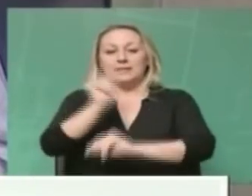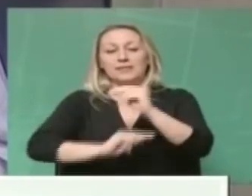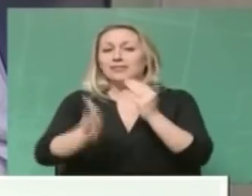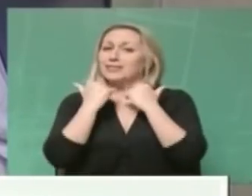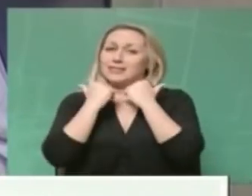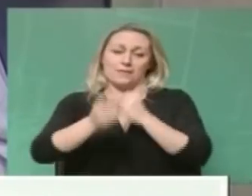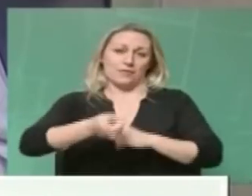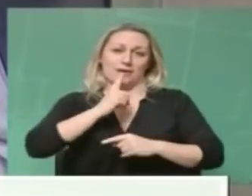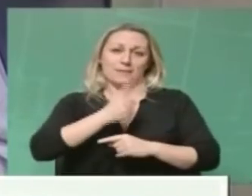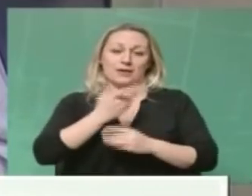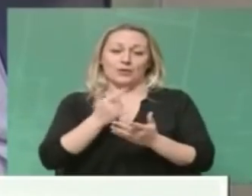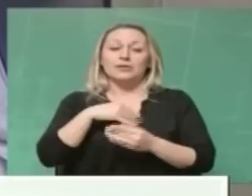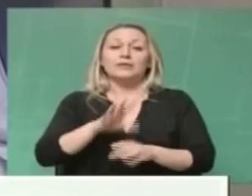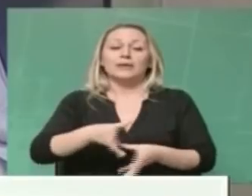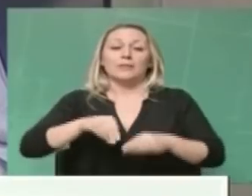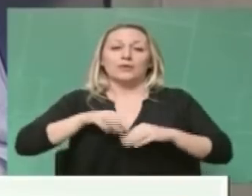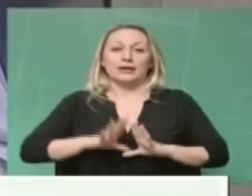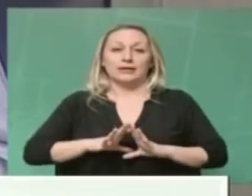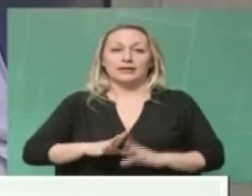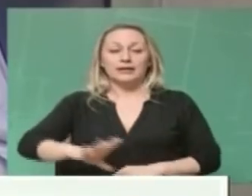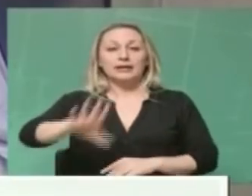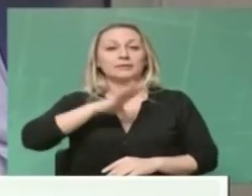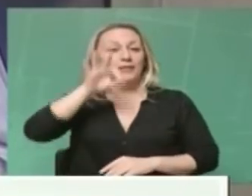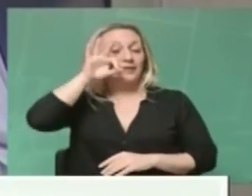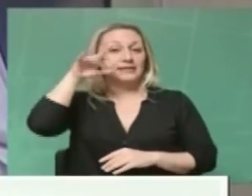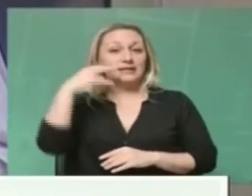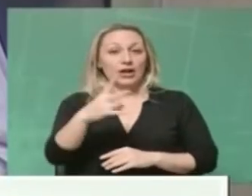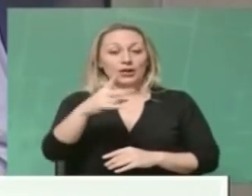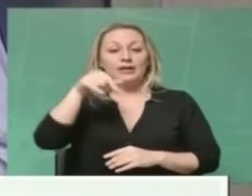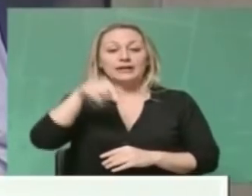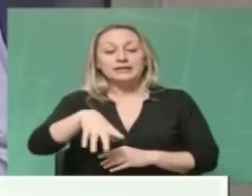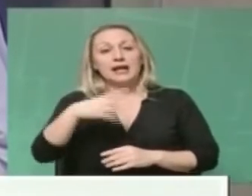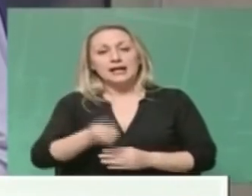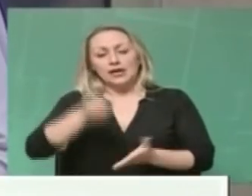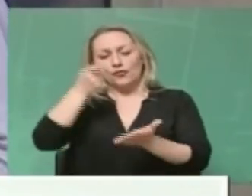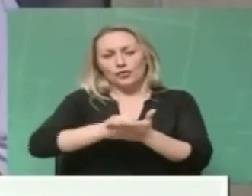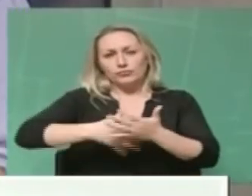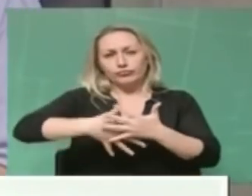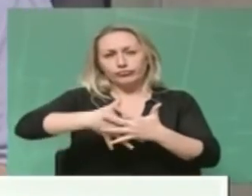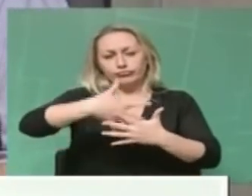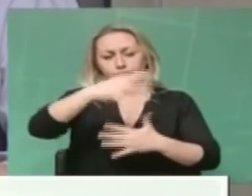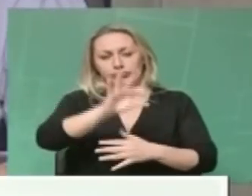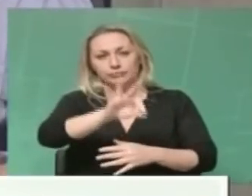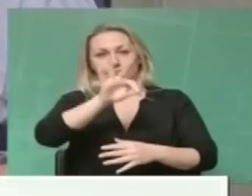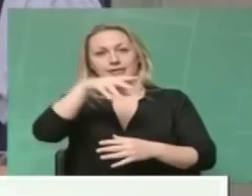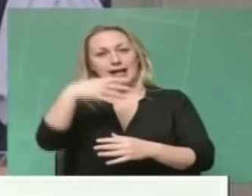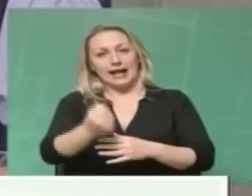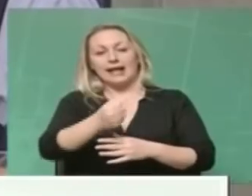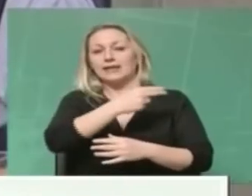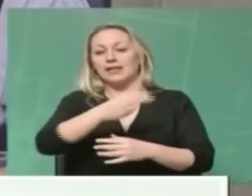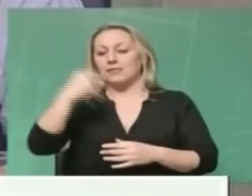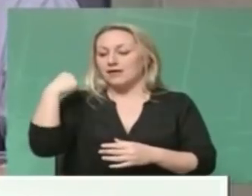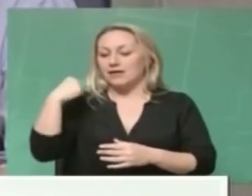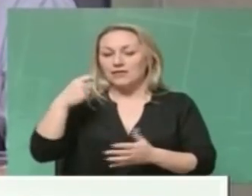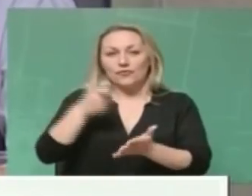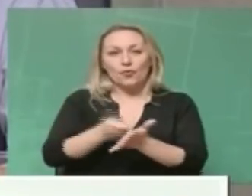διαφορετικοί. Οι δημότες τώρα, ο λαός της πόλης, με τους γενικότερους φόρους τους οποίους έχει να πληρώσει, αντιμετωπίζει και τα χαράτσια, τους φόρους, τα τέλη,